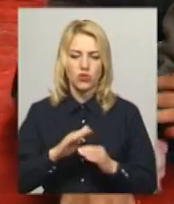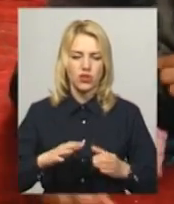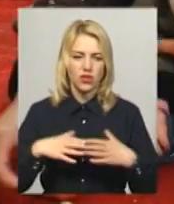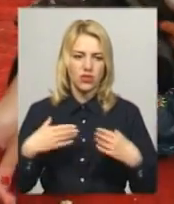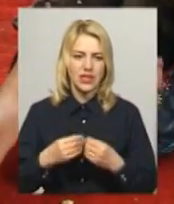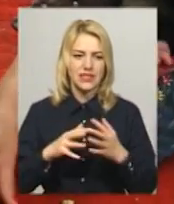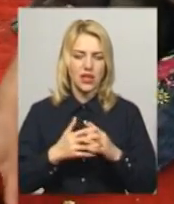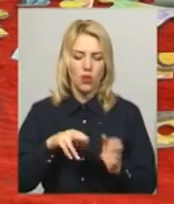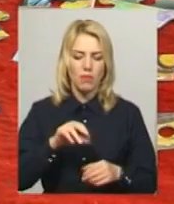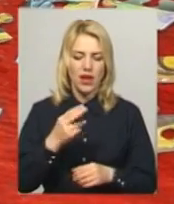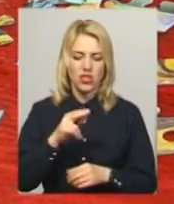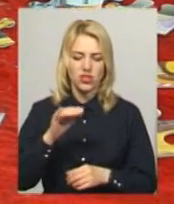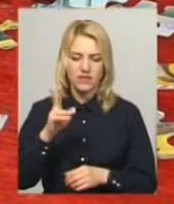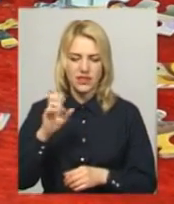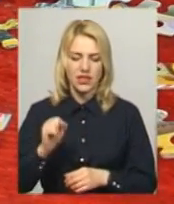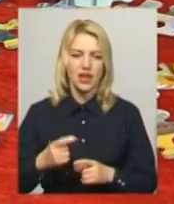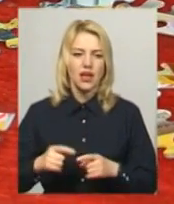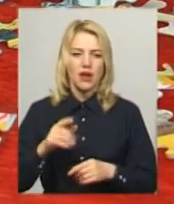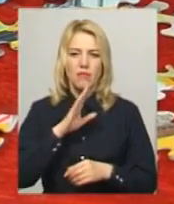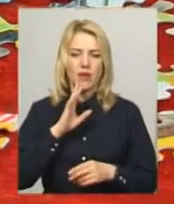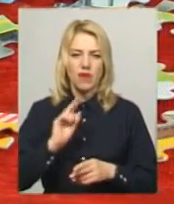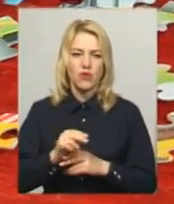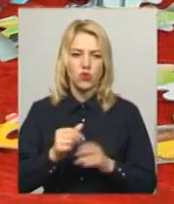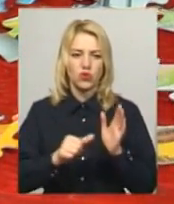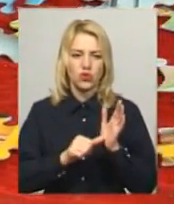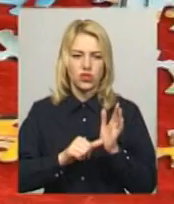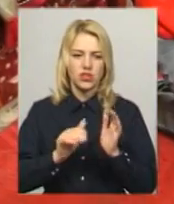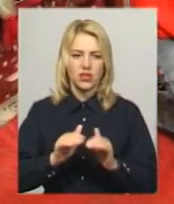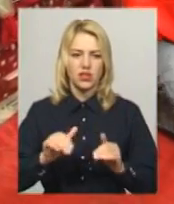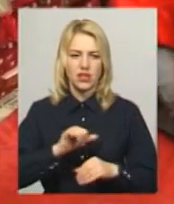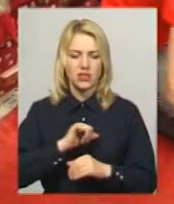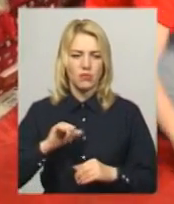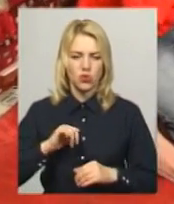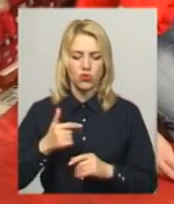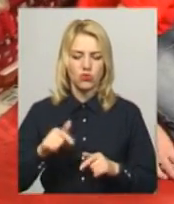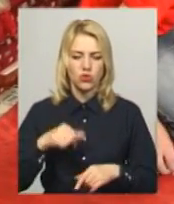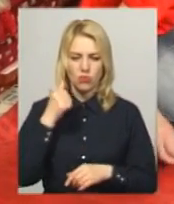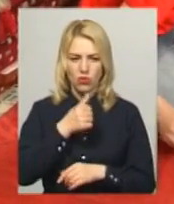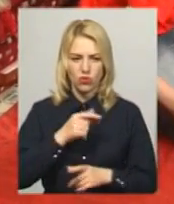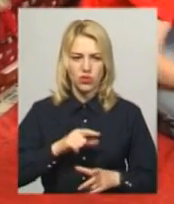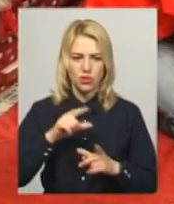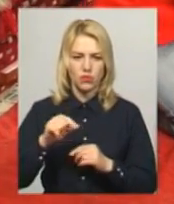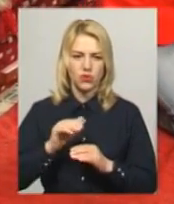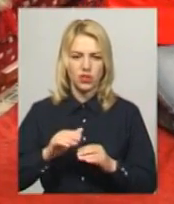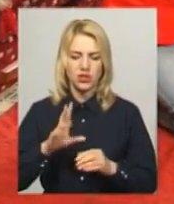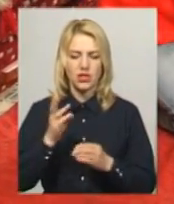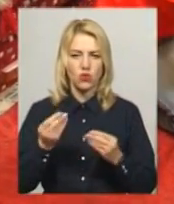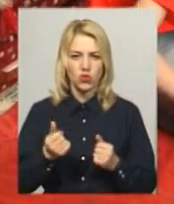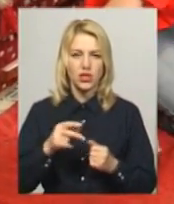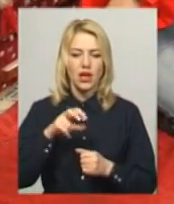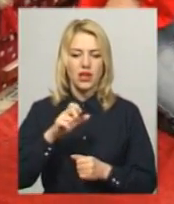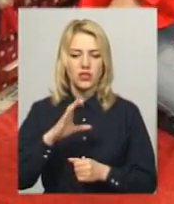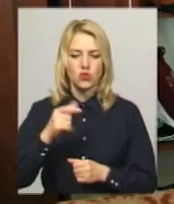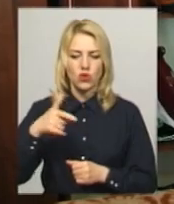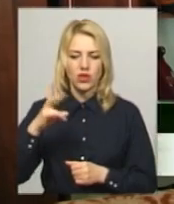Хмельницького району. Мама Тетяна виховує шістьох дітей самотужки. Цього року діти поїдуть на відпочинок за кошти Лісогринівецької об'єднаної